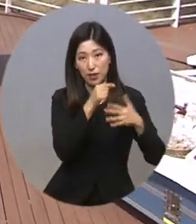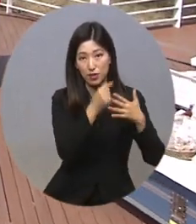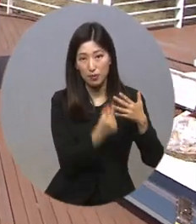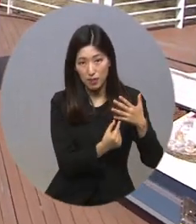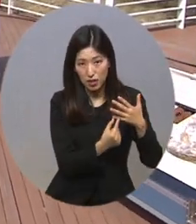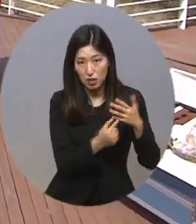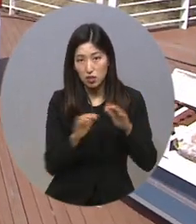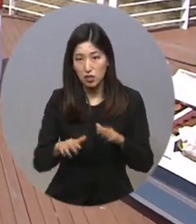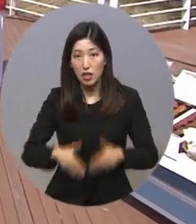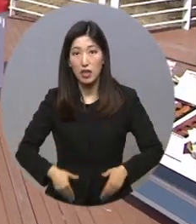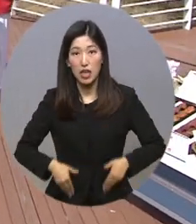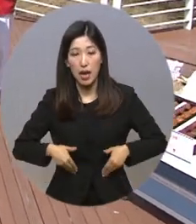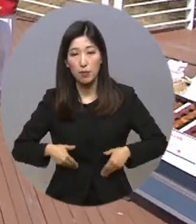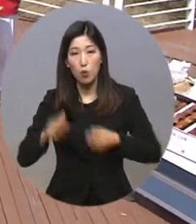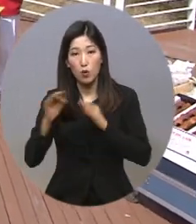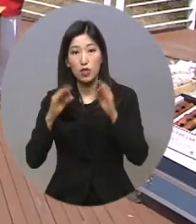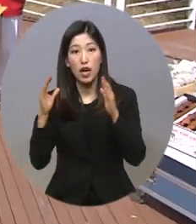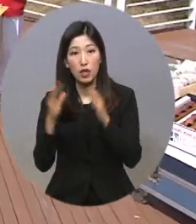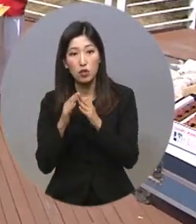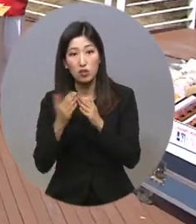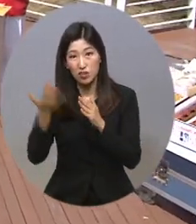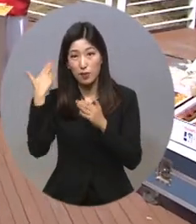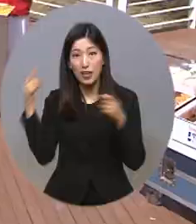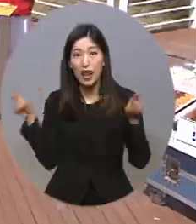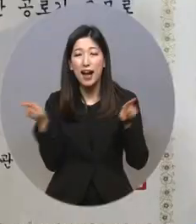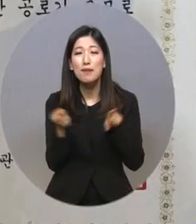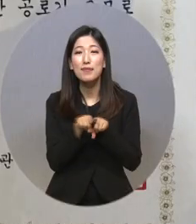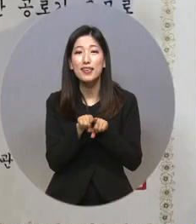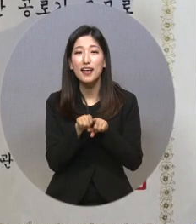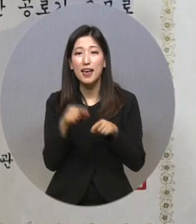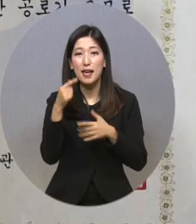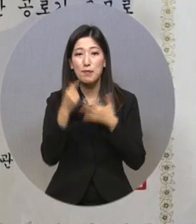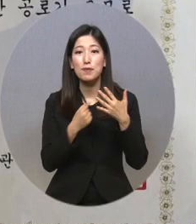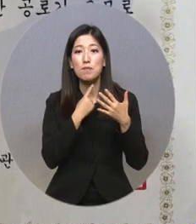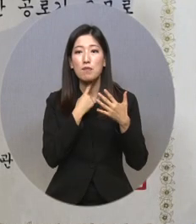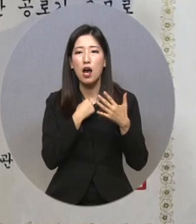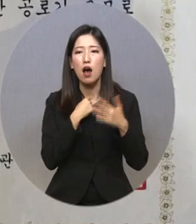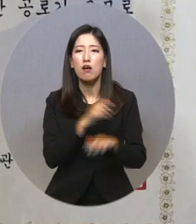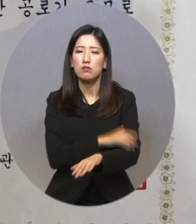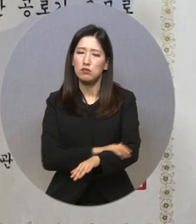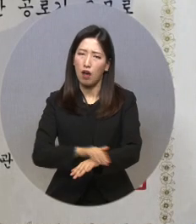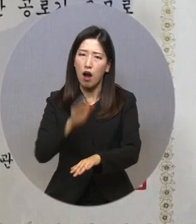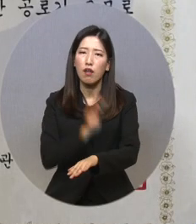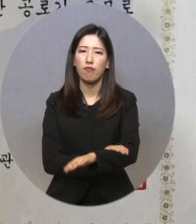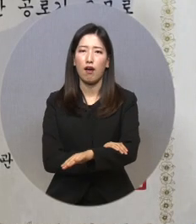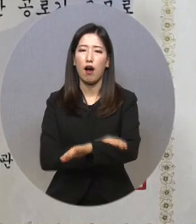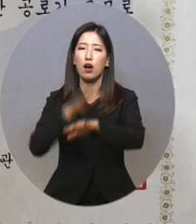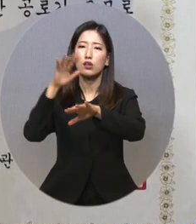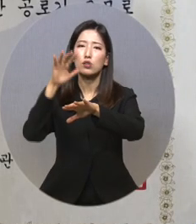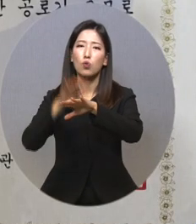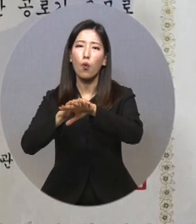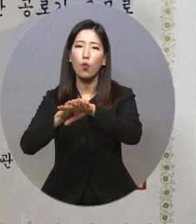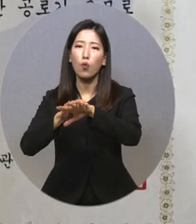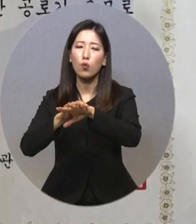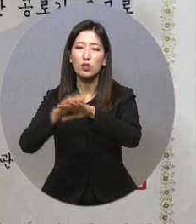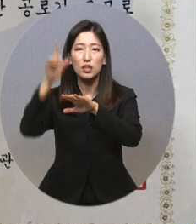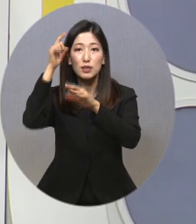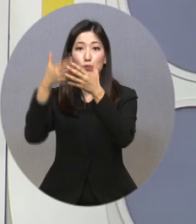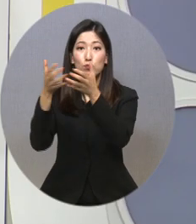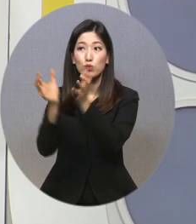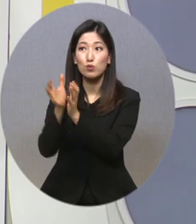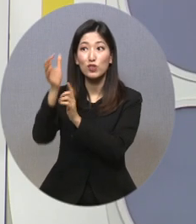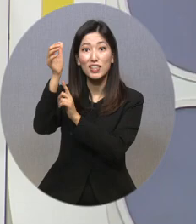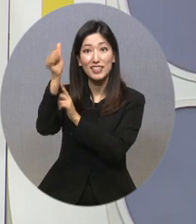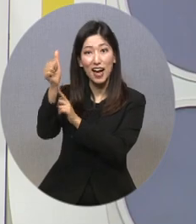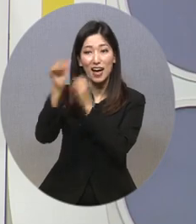운영하는 이 남도장터가 같이 우리가 방송을 했었잖아요. 네, 그래서 네. 잘했다고 농림축산식품부 장관님께서